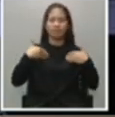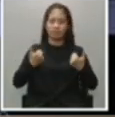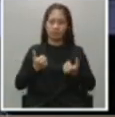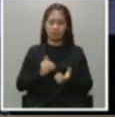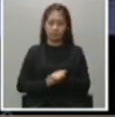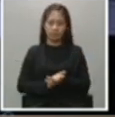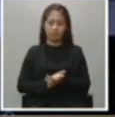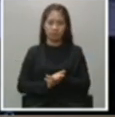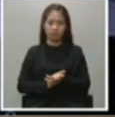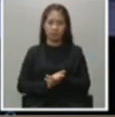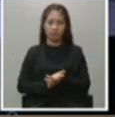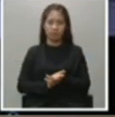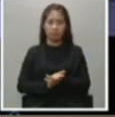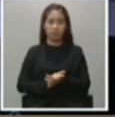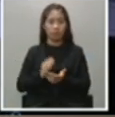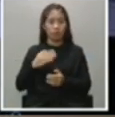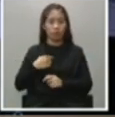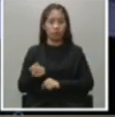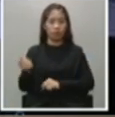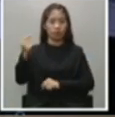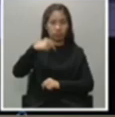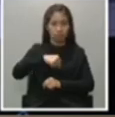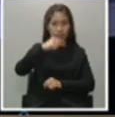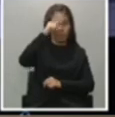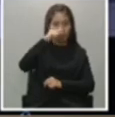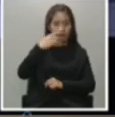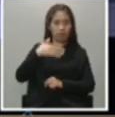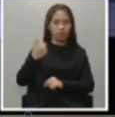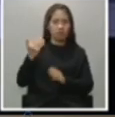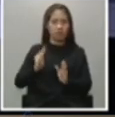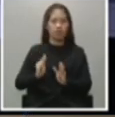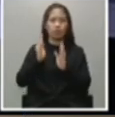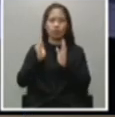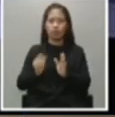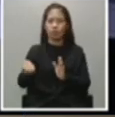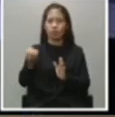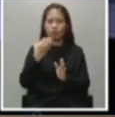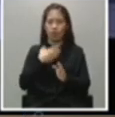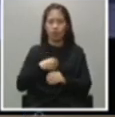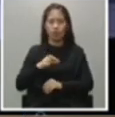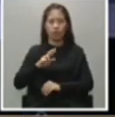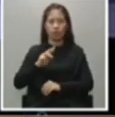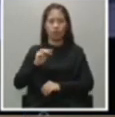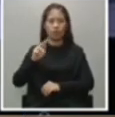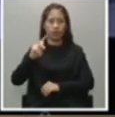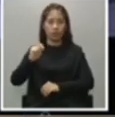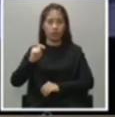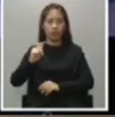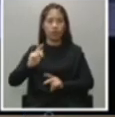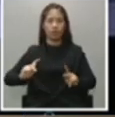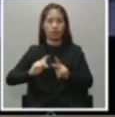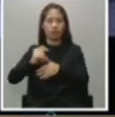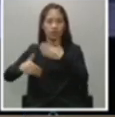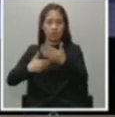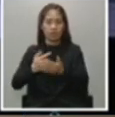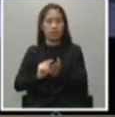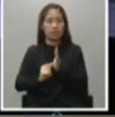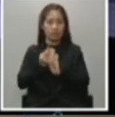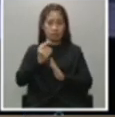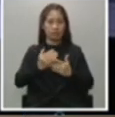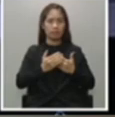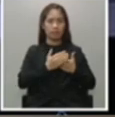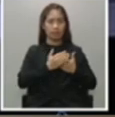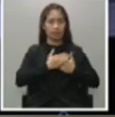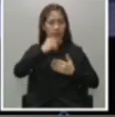ะหลังจากกลับมาแล้วเห็นมีคนบอกผมว่าท่านรัฐมนตรีพาณิชย์ก็เริ่มรักประเทศไทยแล้วนะ